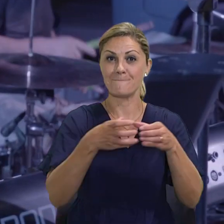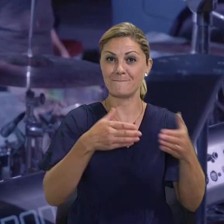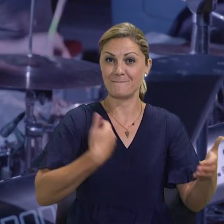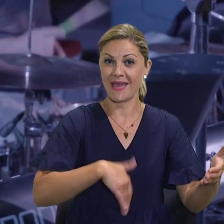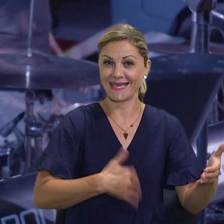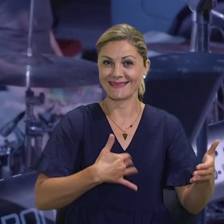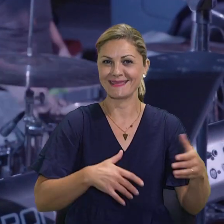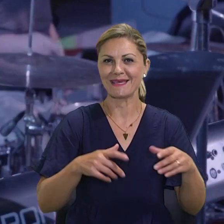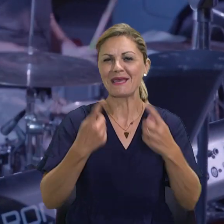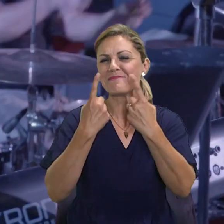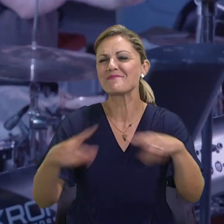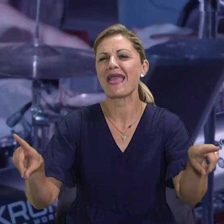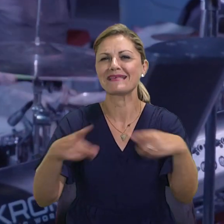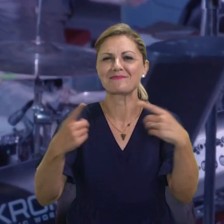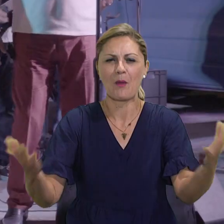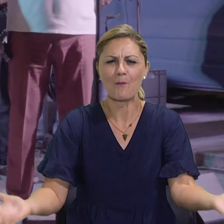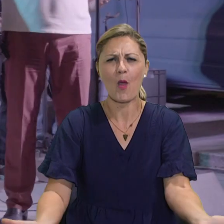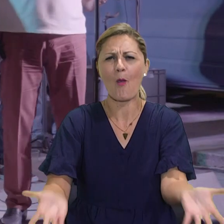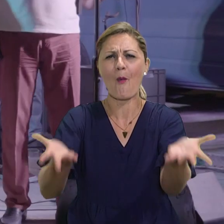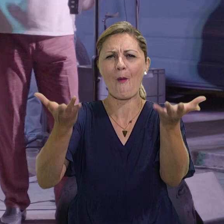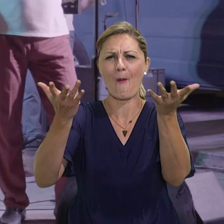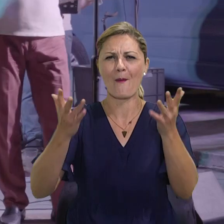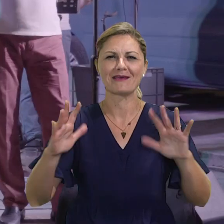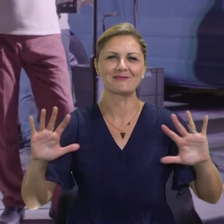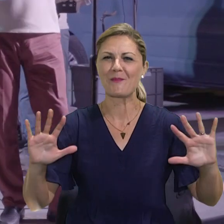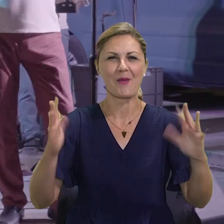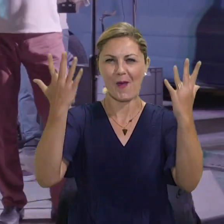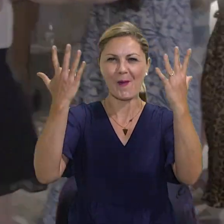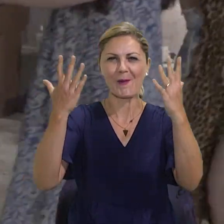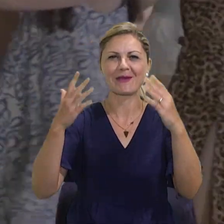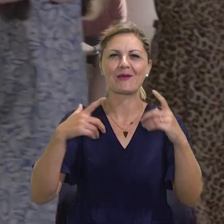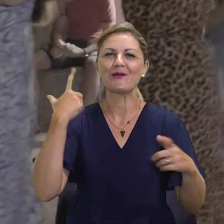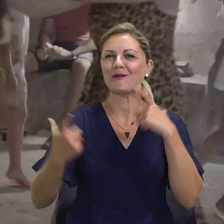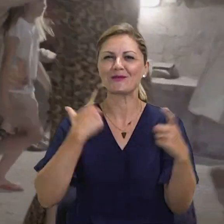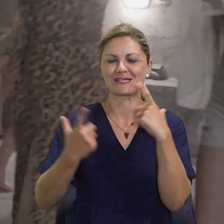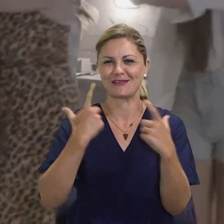Otkačeni bendi pjesme Udri brigu na veselje podigli su atmosferu do ludila.